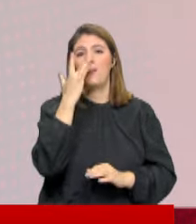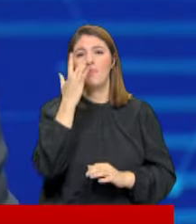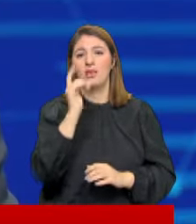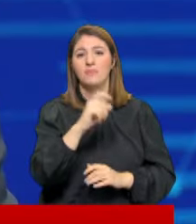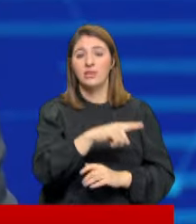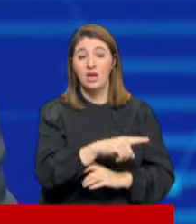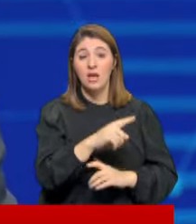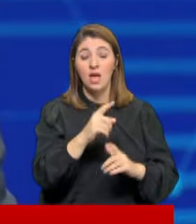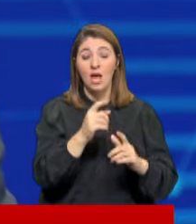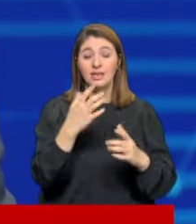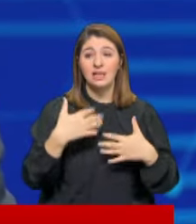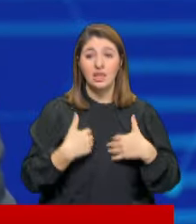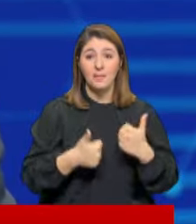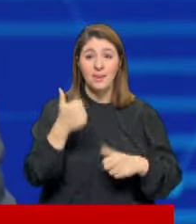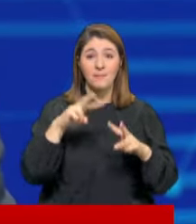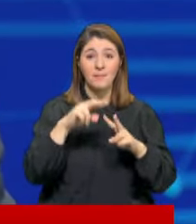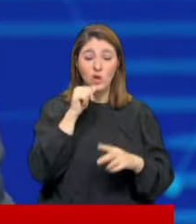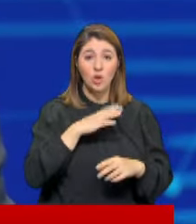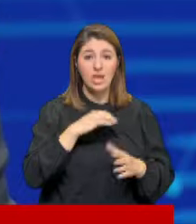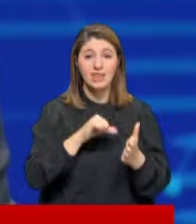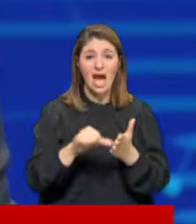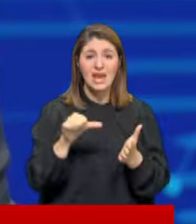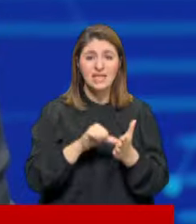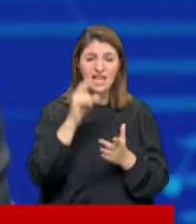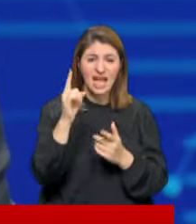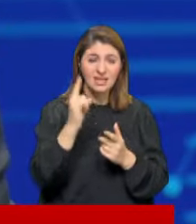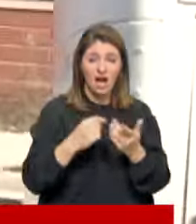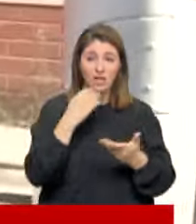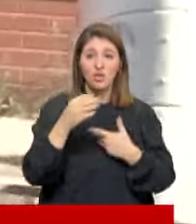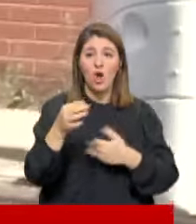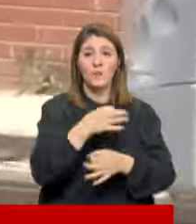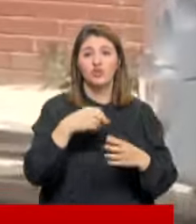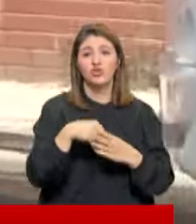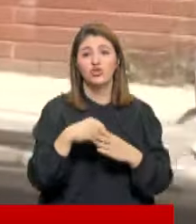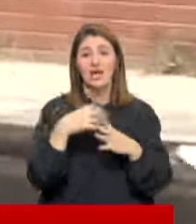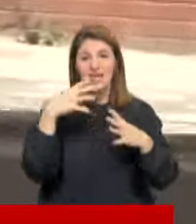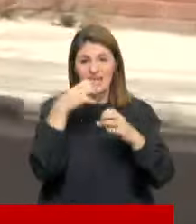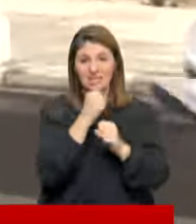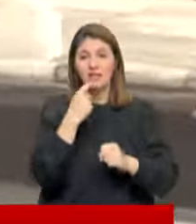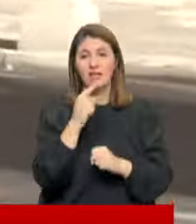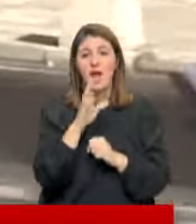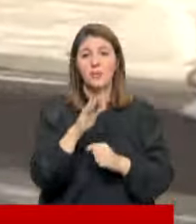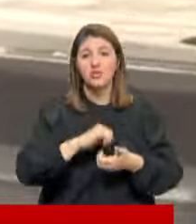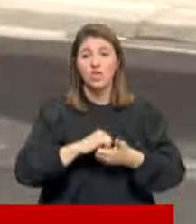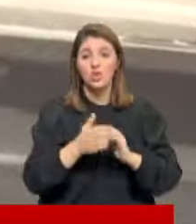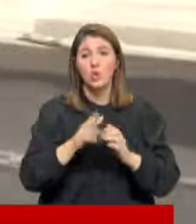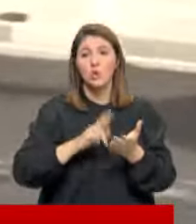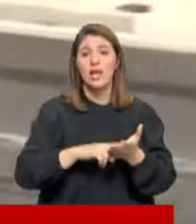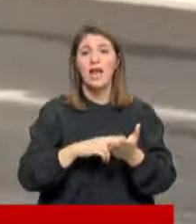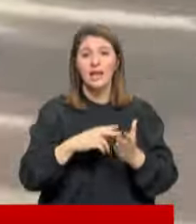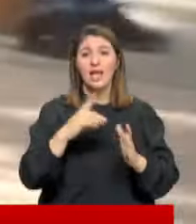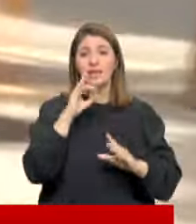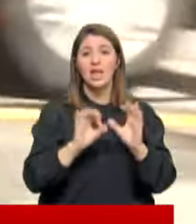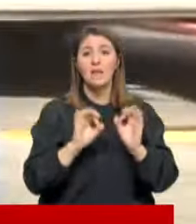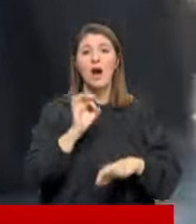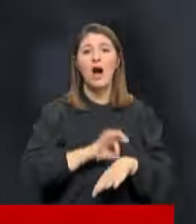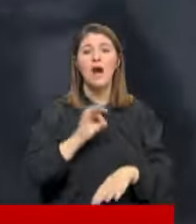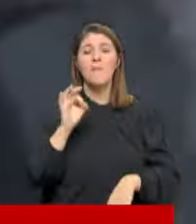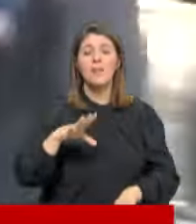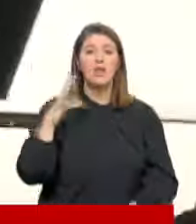yaptı. Sağlık Bakanı Memişoğlu tarih tarih anlattığı operasyon için gizli dedi ama çete üyeleri denetimlerden